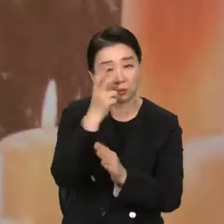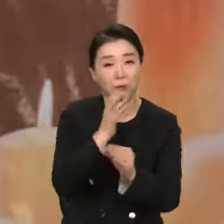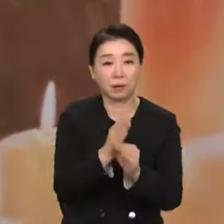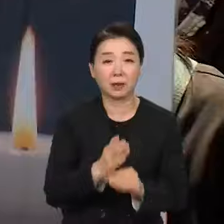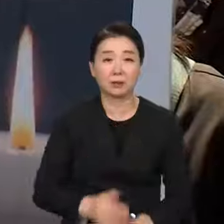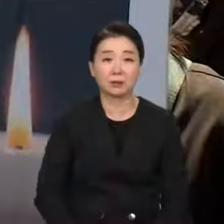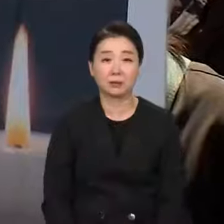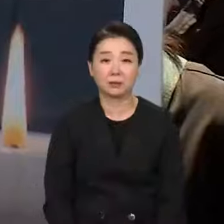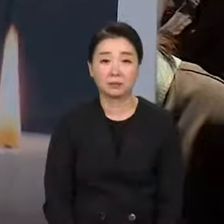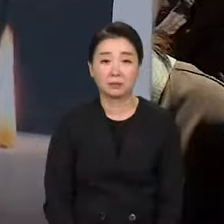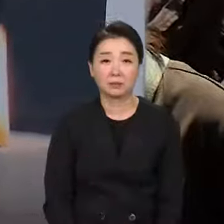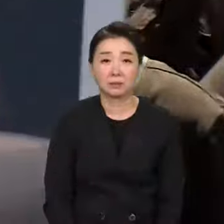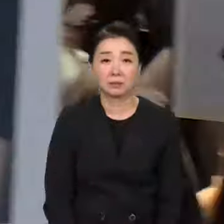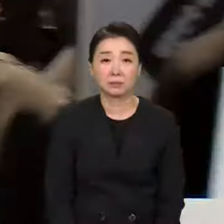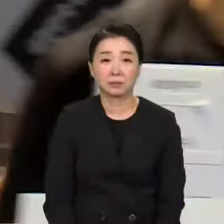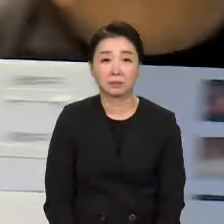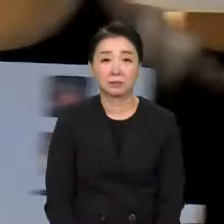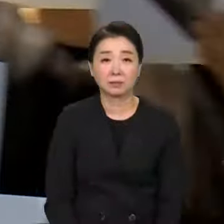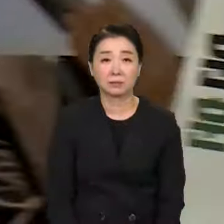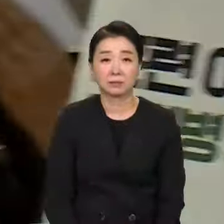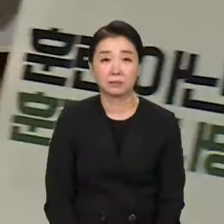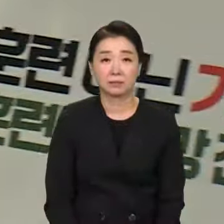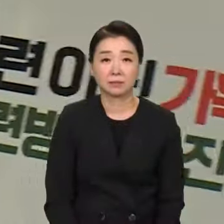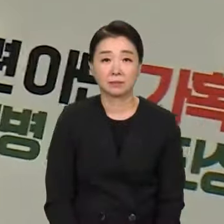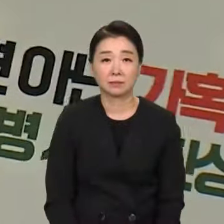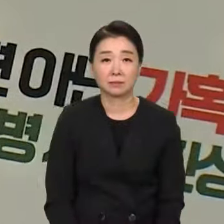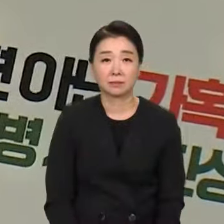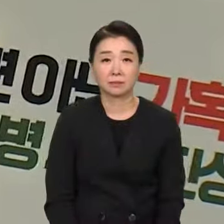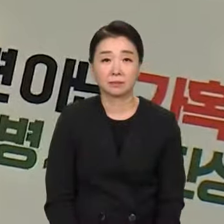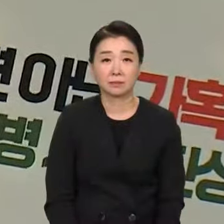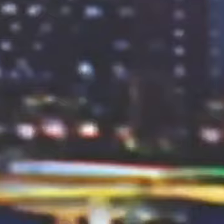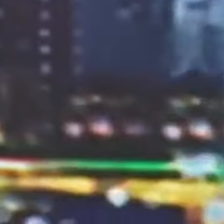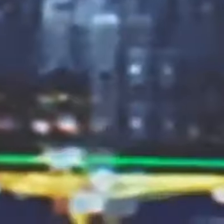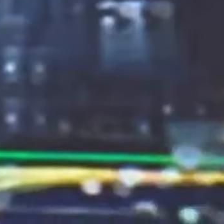있습니다. JTBC 신가은입니다.